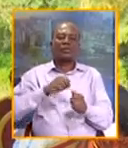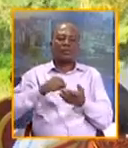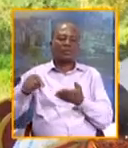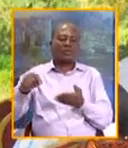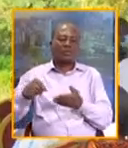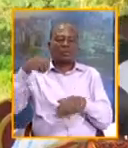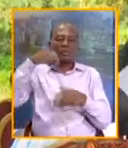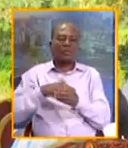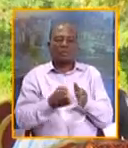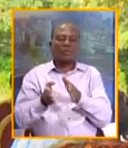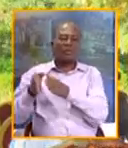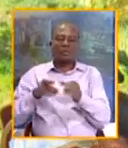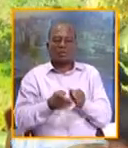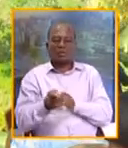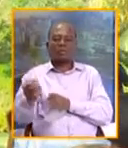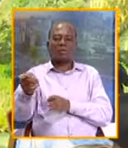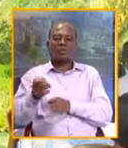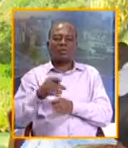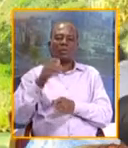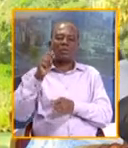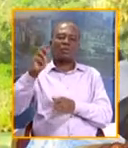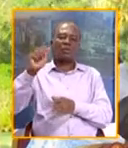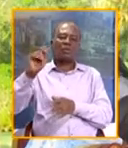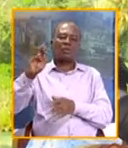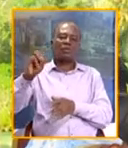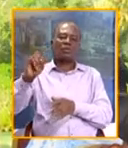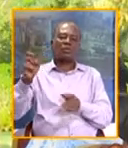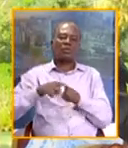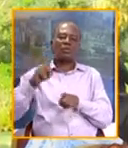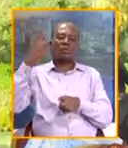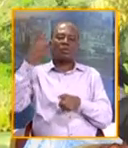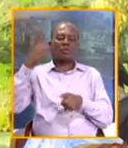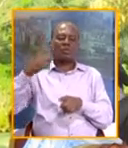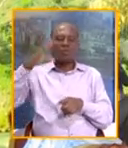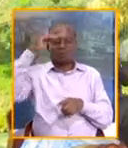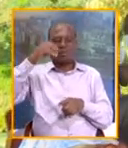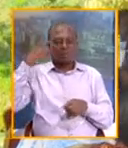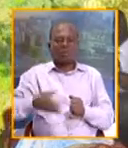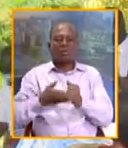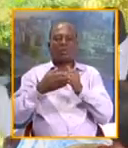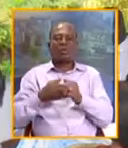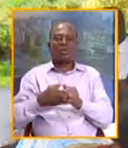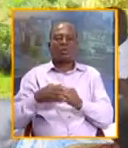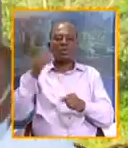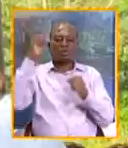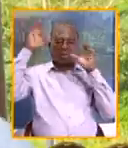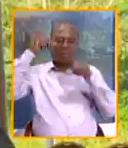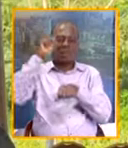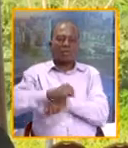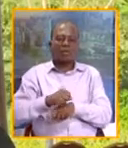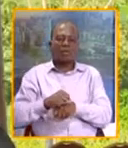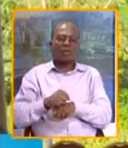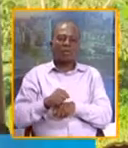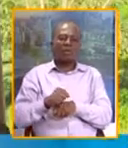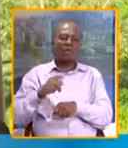dans le cheminement qui l'a tracé donc à bois sont mobilisés comme un seul homme pour accompagner le président précédent mandat nous sommes déterminés c'est un peu